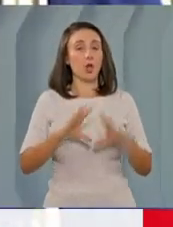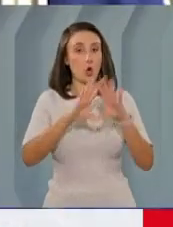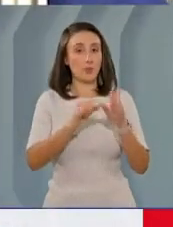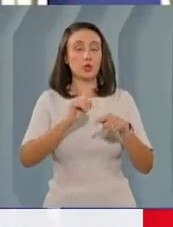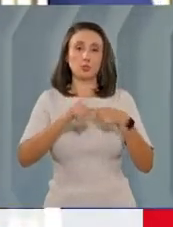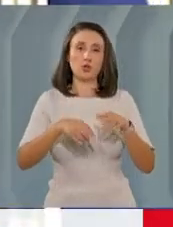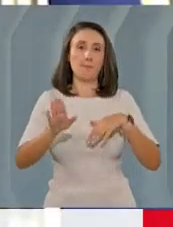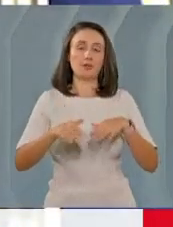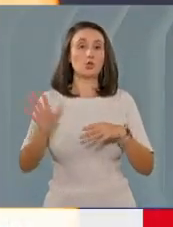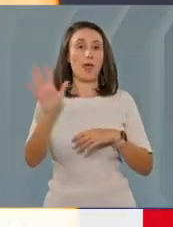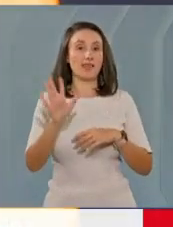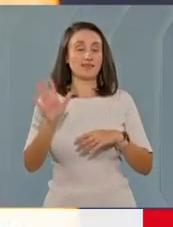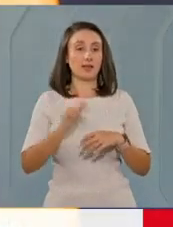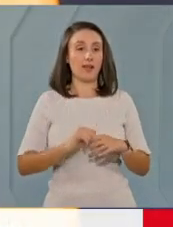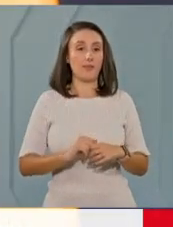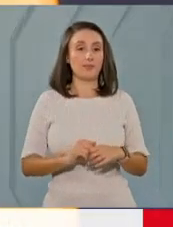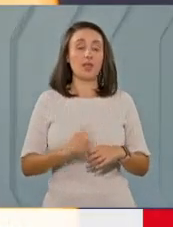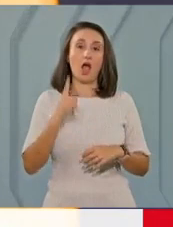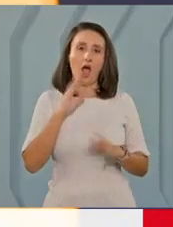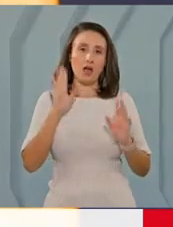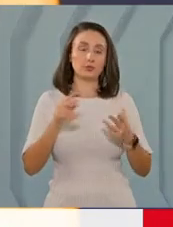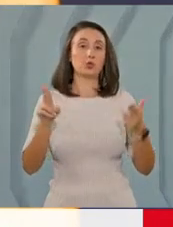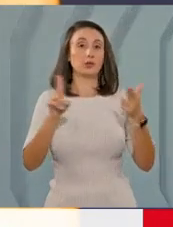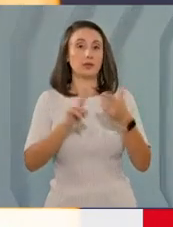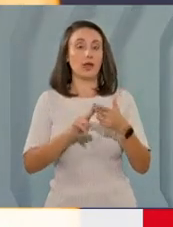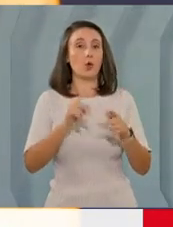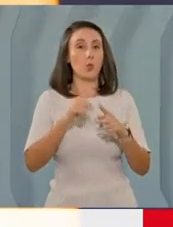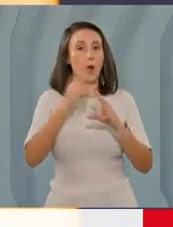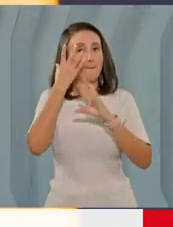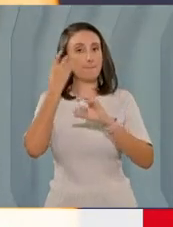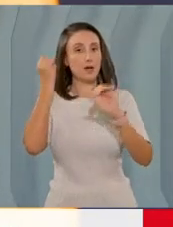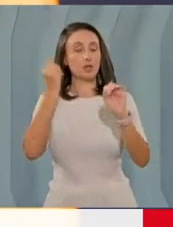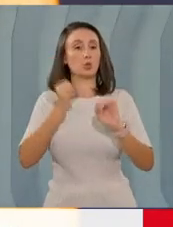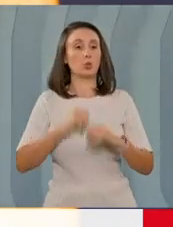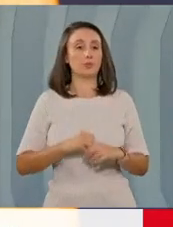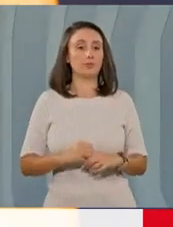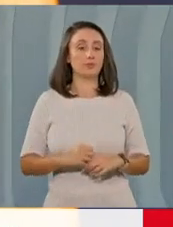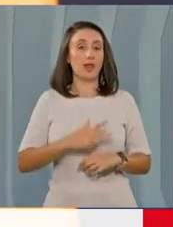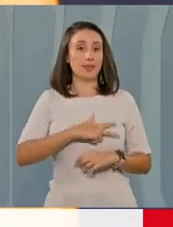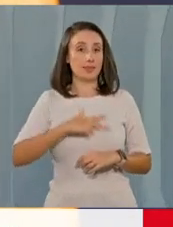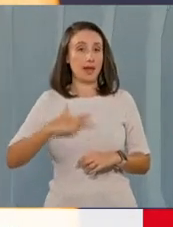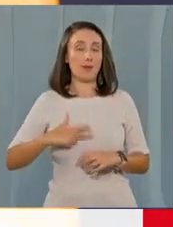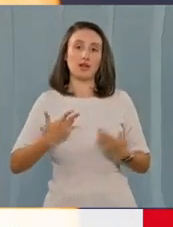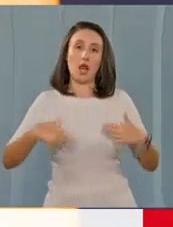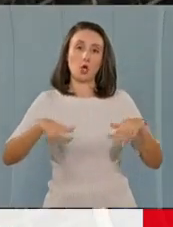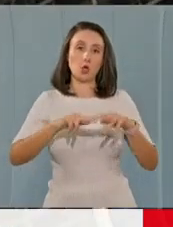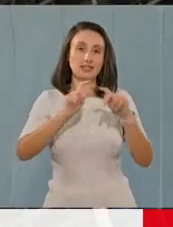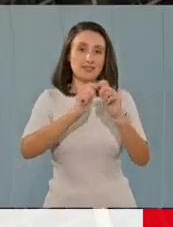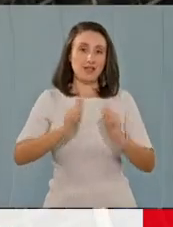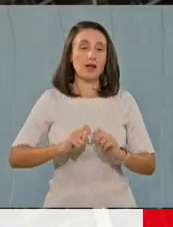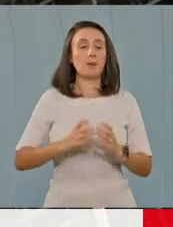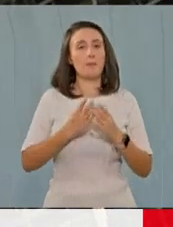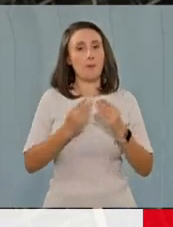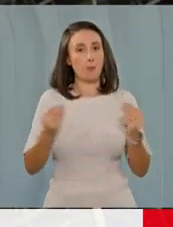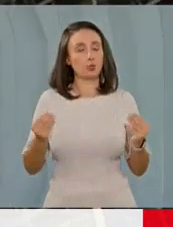după ce ministrul de externe Bogdan Aurescu a avut o întrevedere cu ambasadorul agreat al regatului Danemarcei în țara noastră. Mai mult